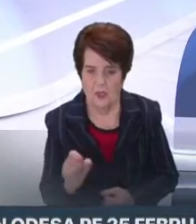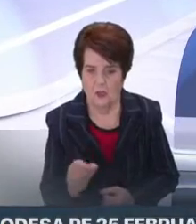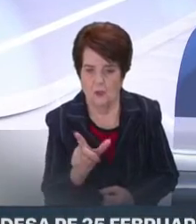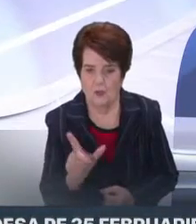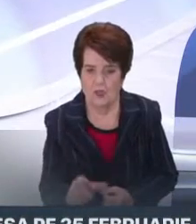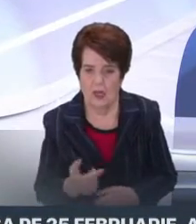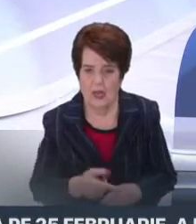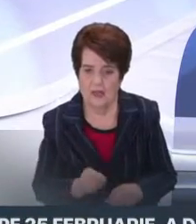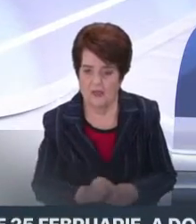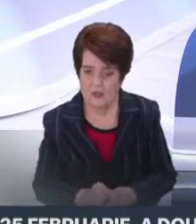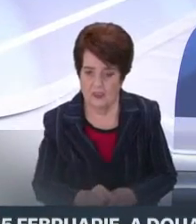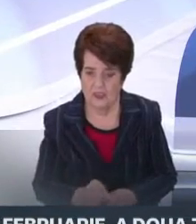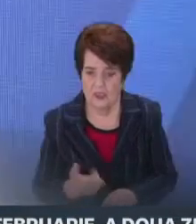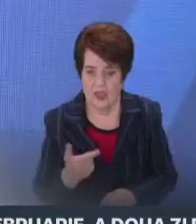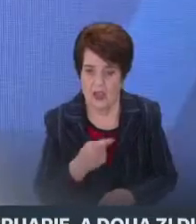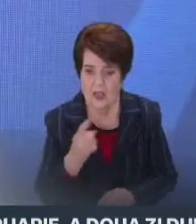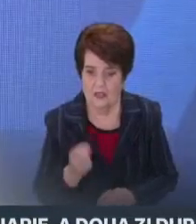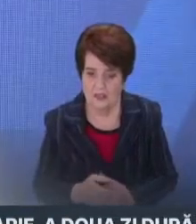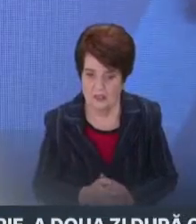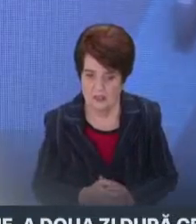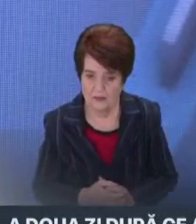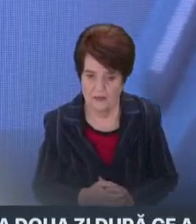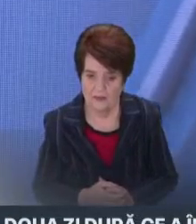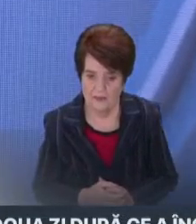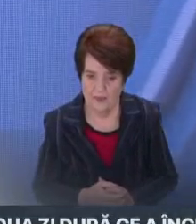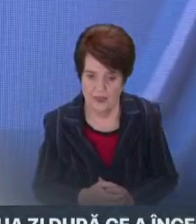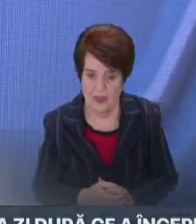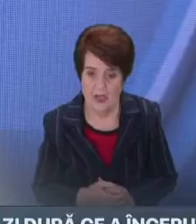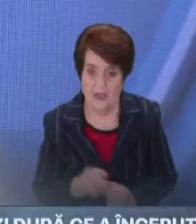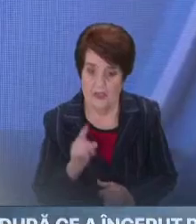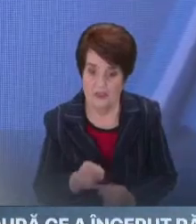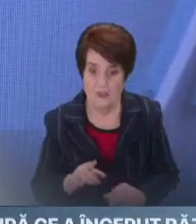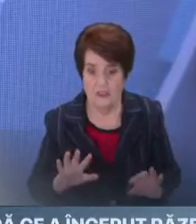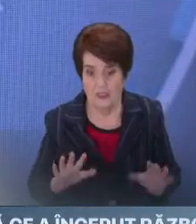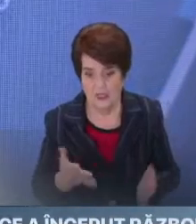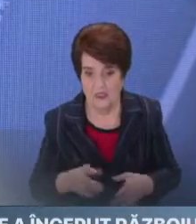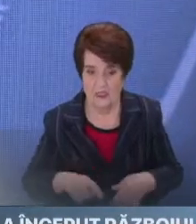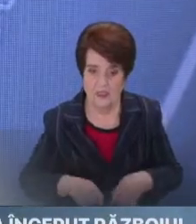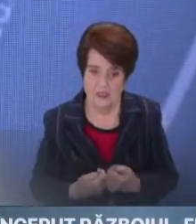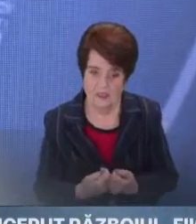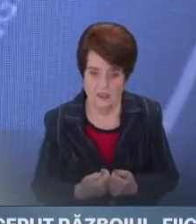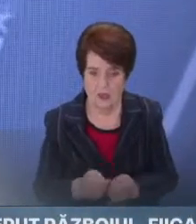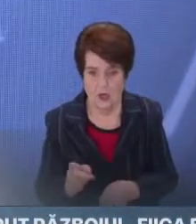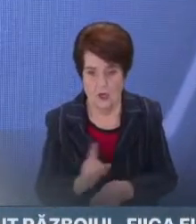pentru aceste butelii de gaze. În aceste cazuri sunt încălcate